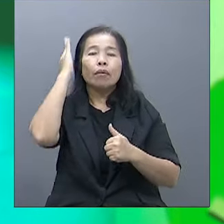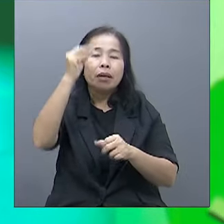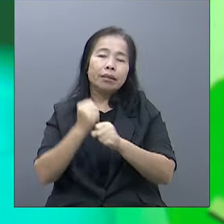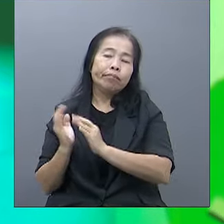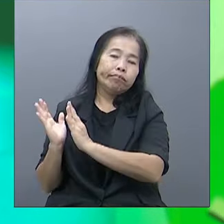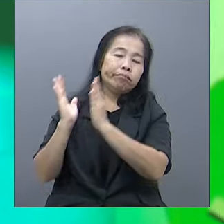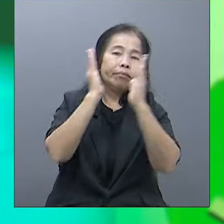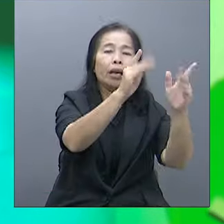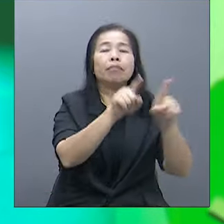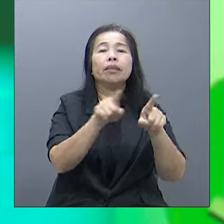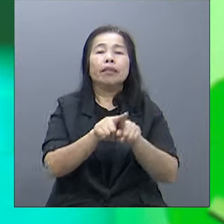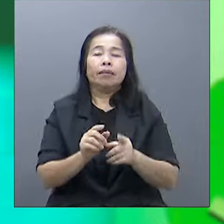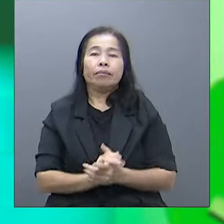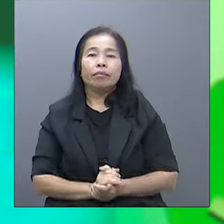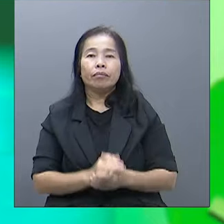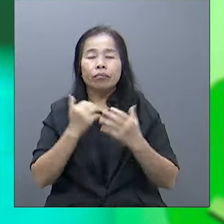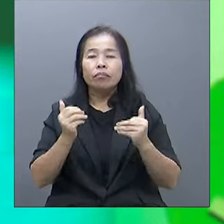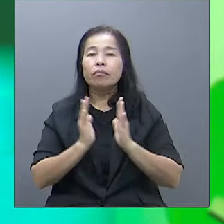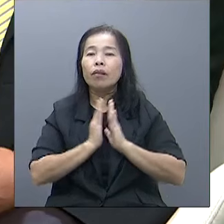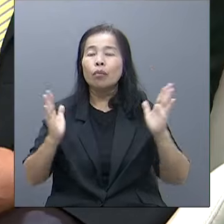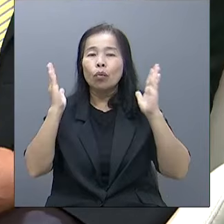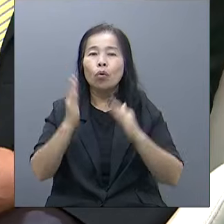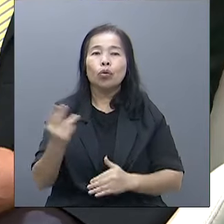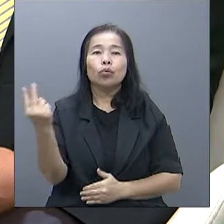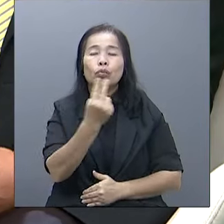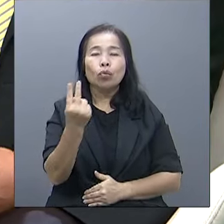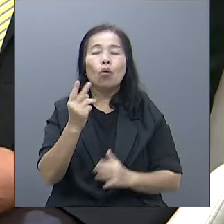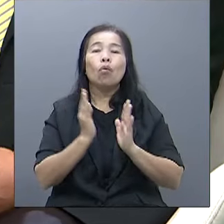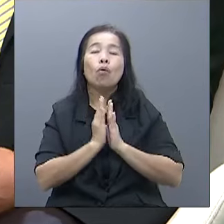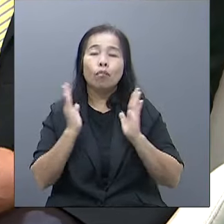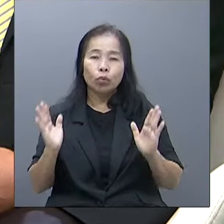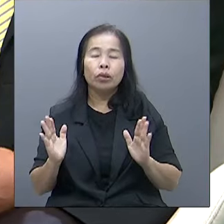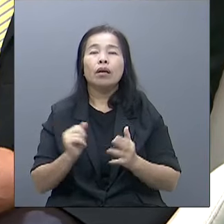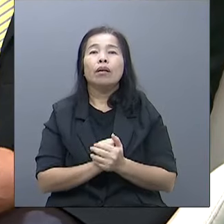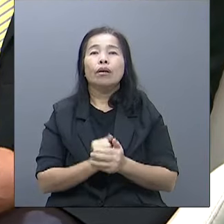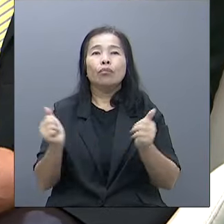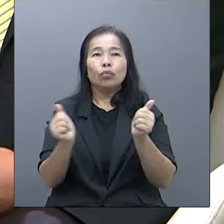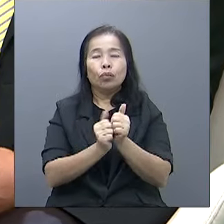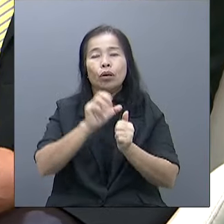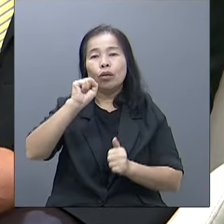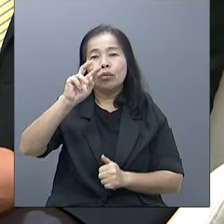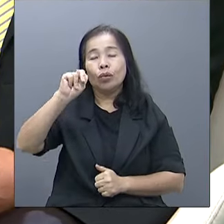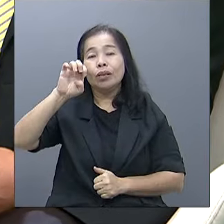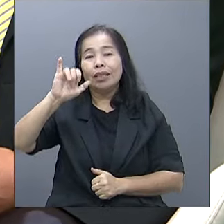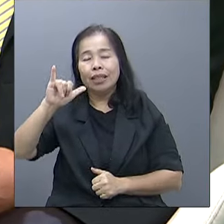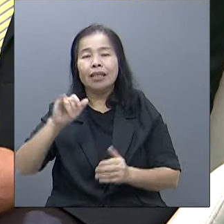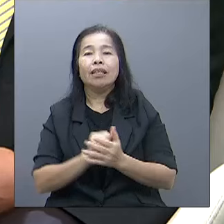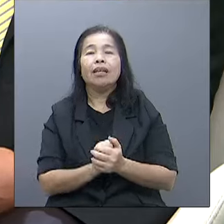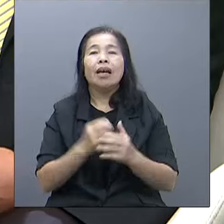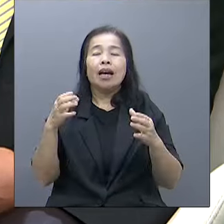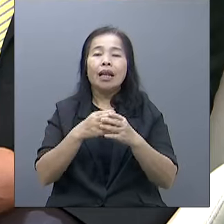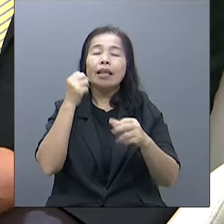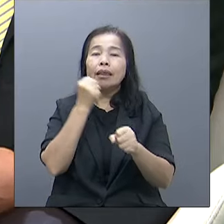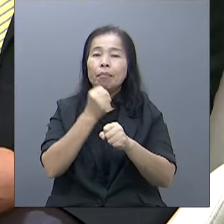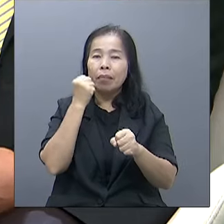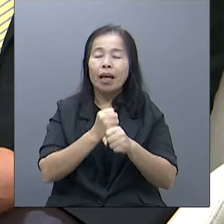าในอนาคตเหมือนกันนะคะวันนี้ขอบคุณทั้ง2ท่านด้วยนะคะขอบพระคุณผู้ช่วยศาสตราจารย์สุนีชัยรสค่ะฐานะทำงานสวัสดิการเด็ก